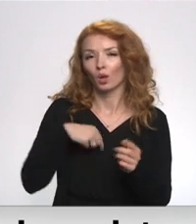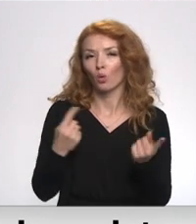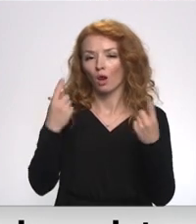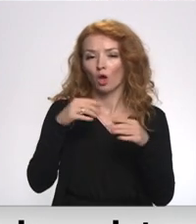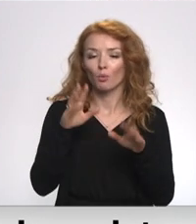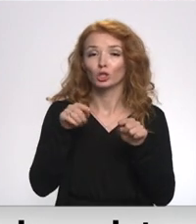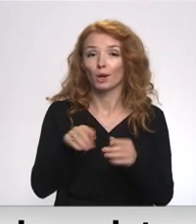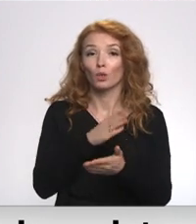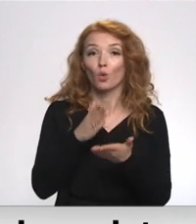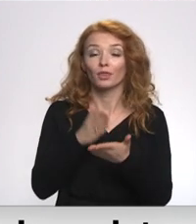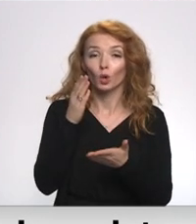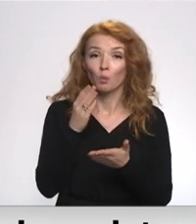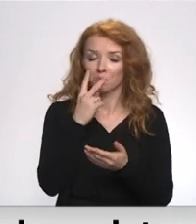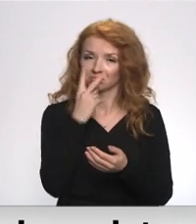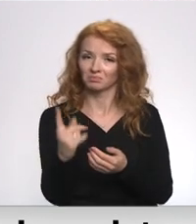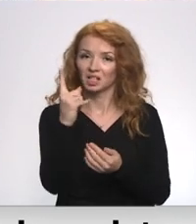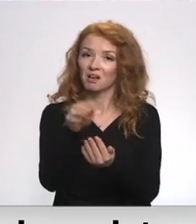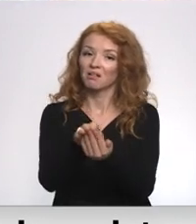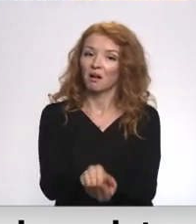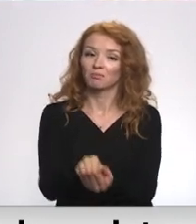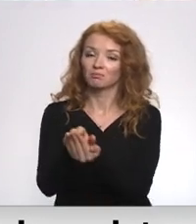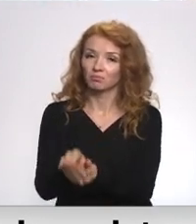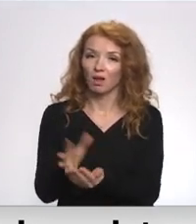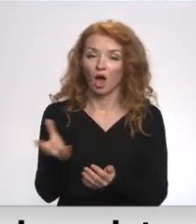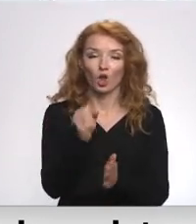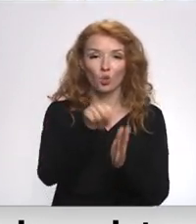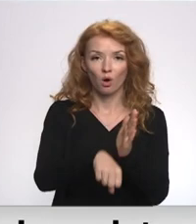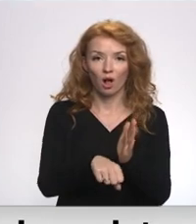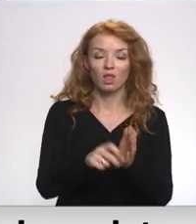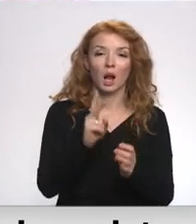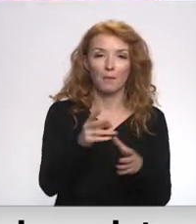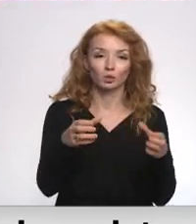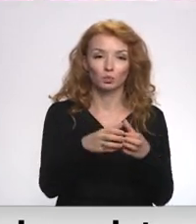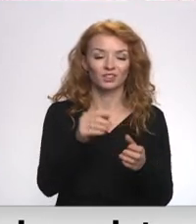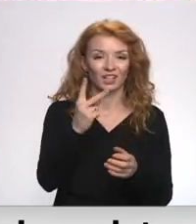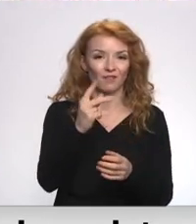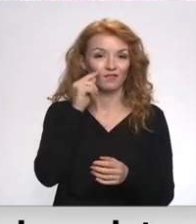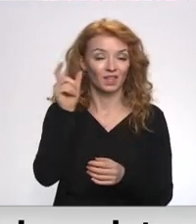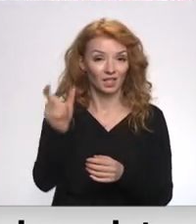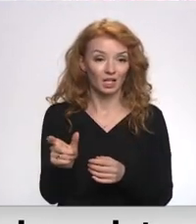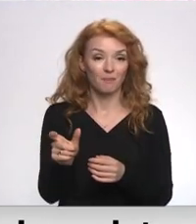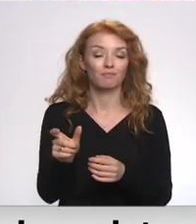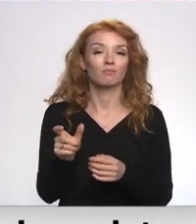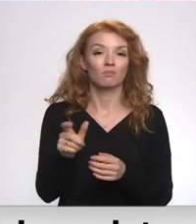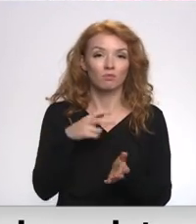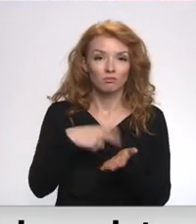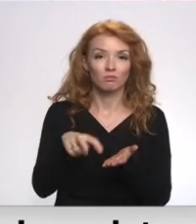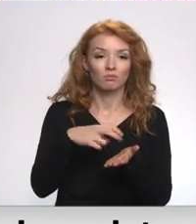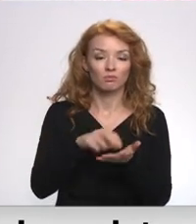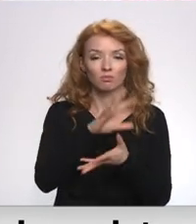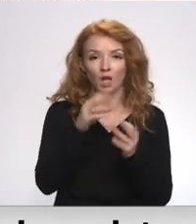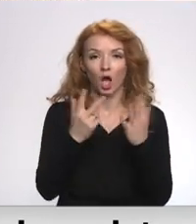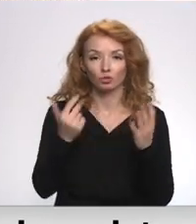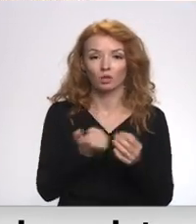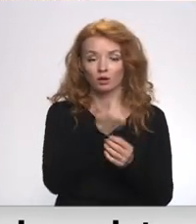vēsturiskajiem notikumiem vēstīja vien divas kapu kopiņas ar kaujā nogalinātajiem Kabilas grupas vīriem. Noiets aptuveni 8 gadu ilgs